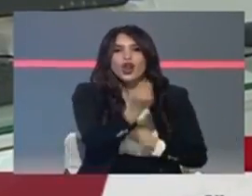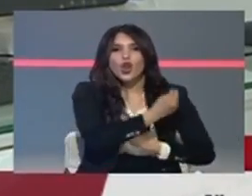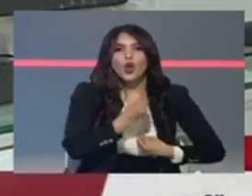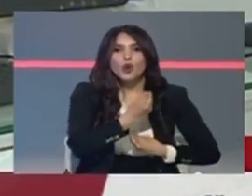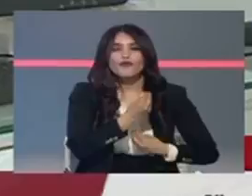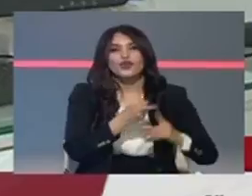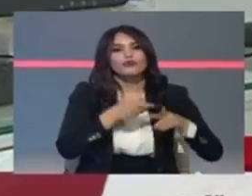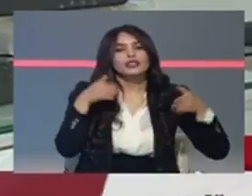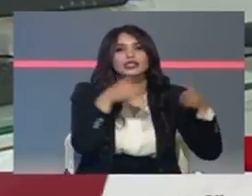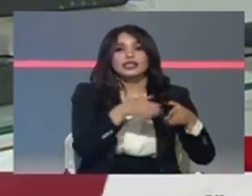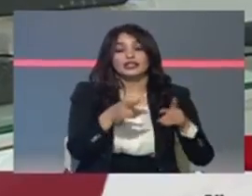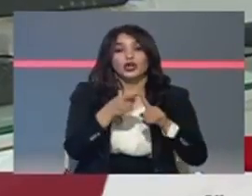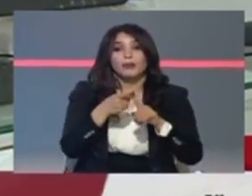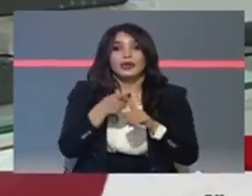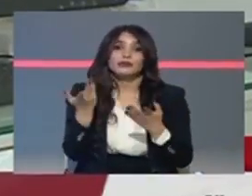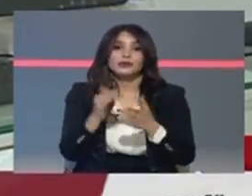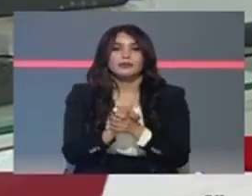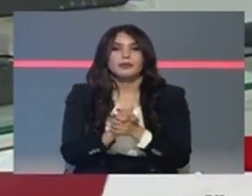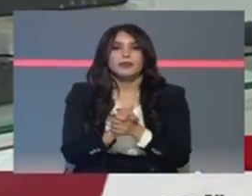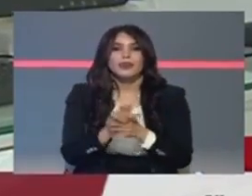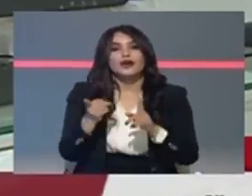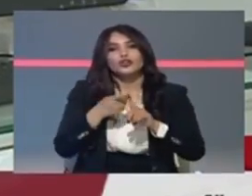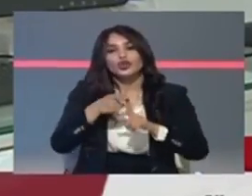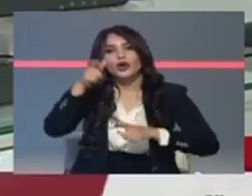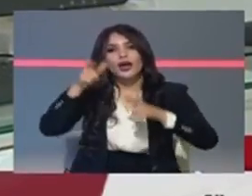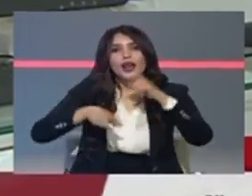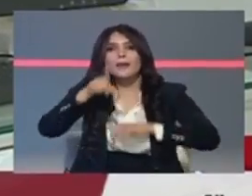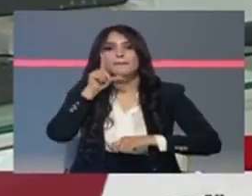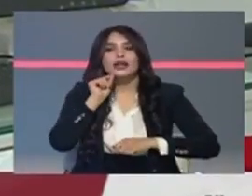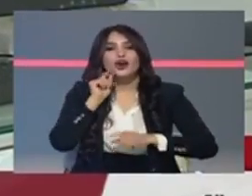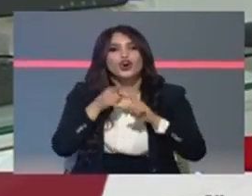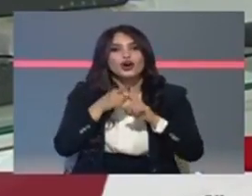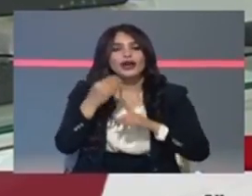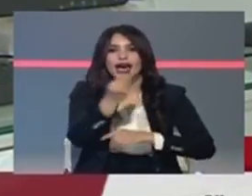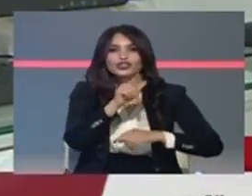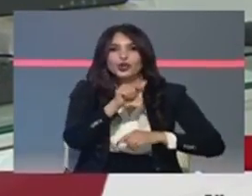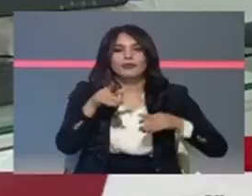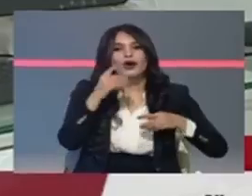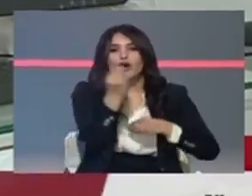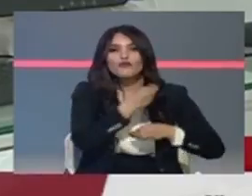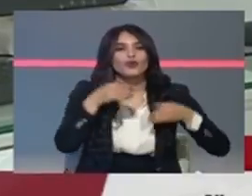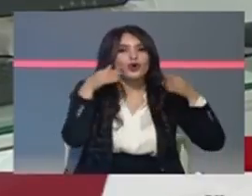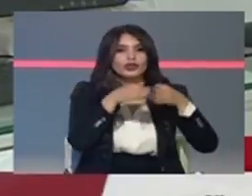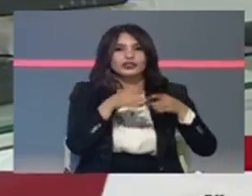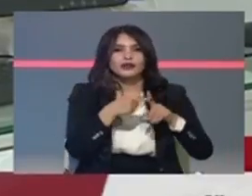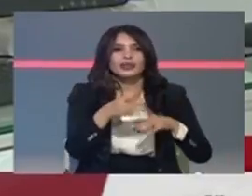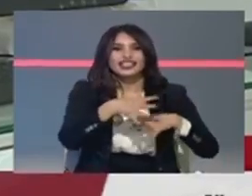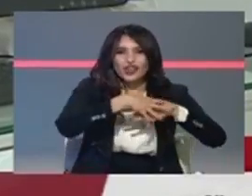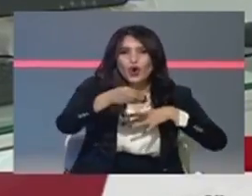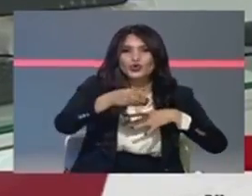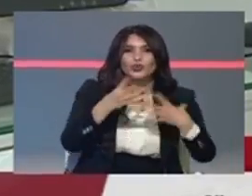أن تمكين الأولياء تاع الأطفال المتوحدين من وقت معين للي باش ينجموا يخرجوهم وينجموا ينفسوا